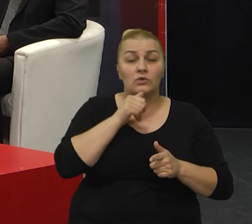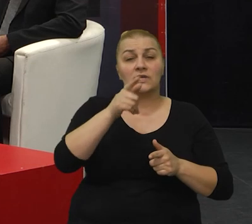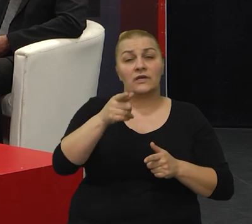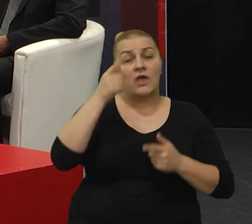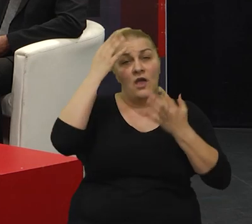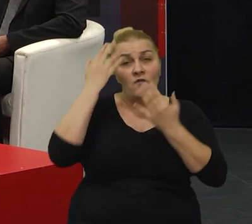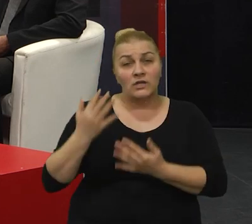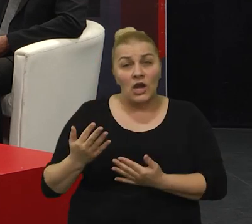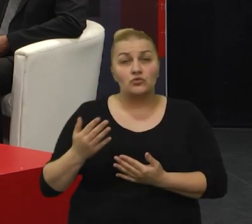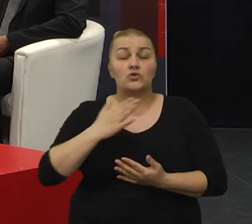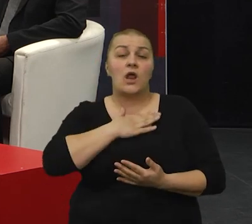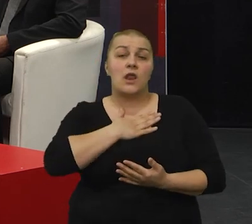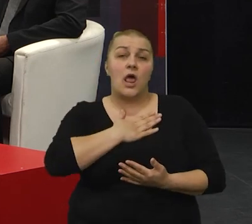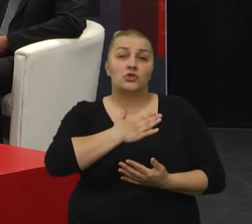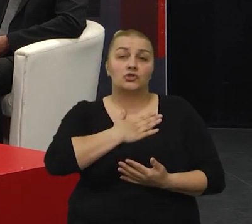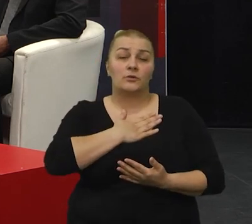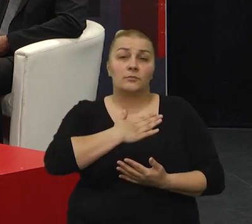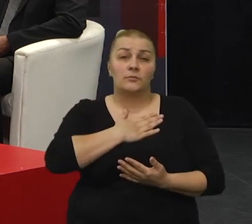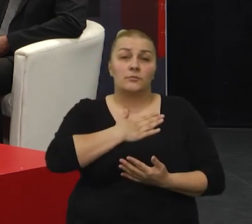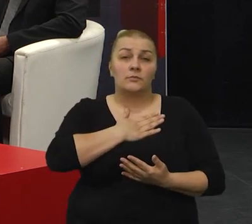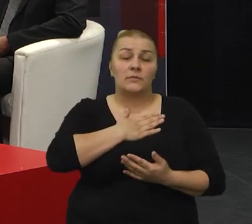da vodite računa o našim